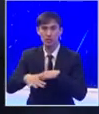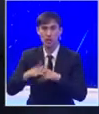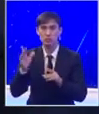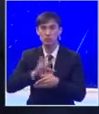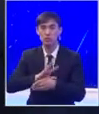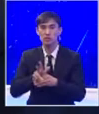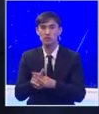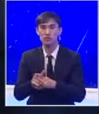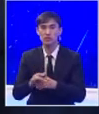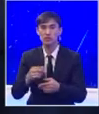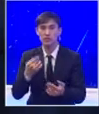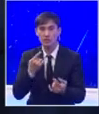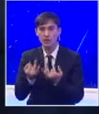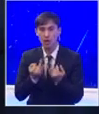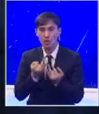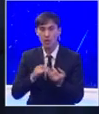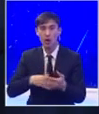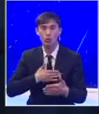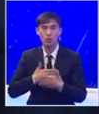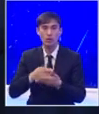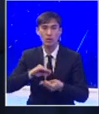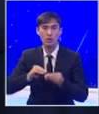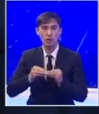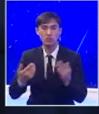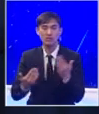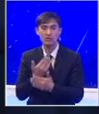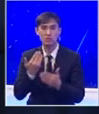конструктивный диалог по самым актуальным проблемам современности, говорится в сообщении.